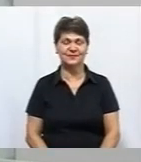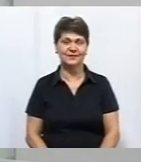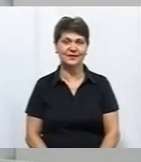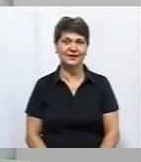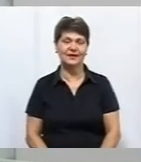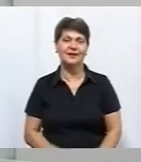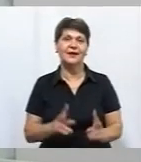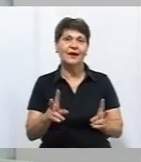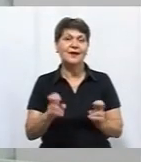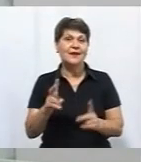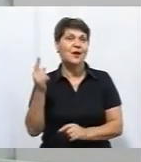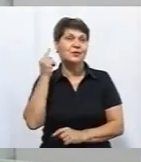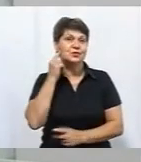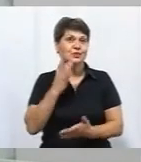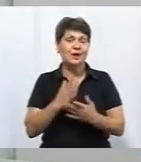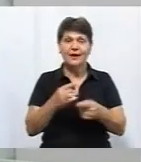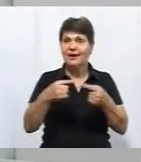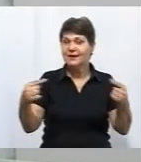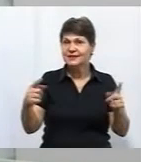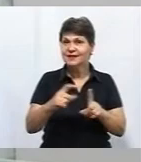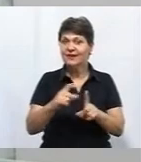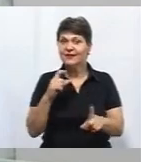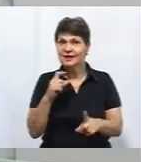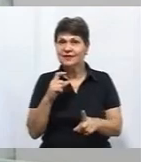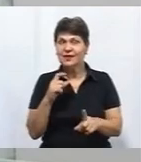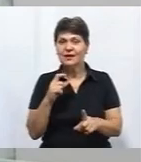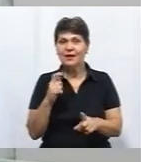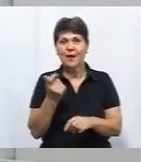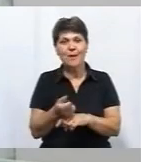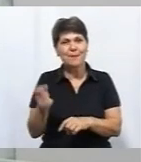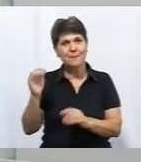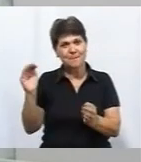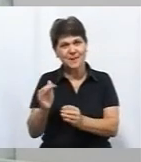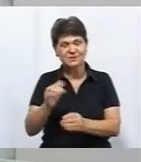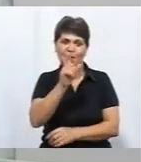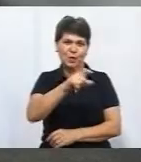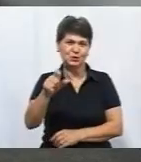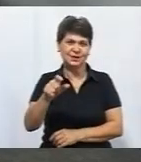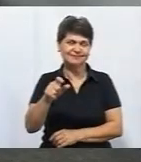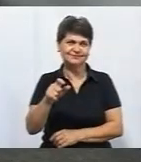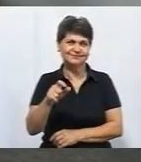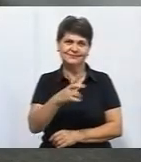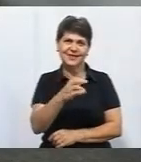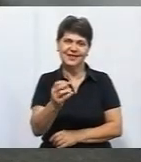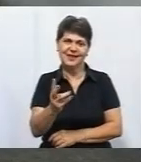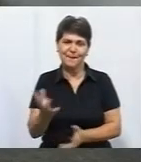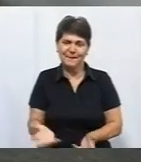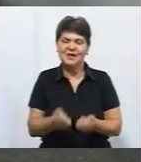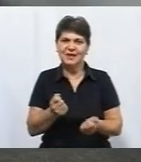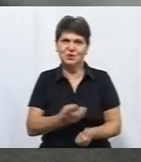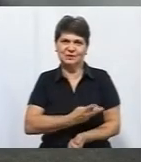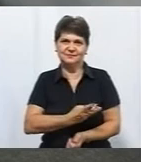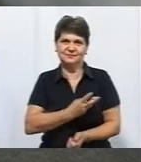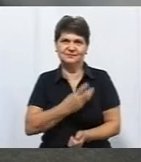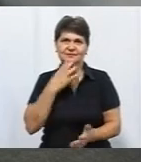Отже, як ми почули, є різні відповіді, там меншості, хто не дуже підтримує ініціативу з підгодовування тварин.